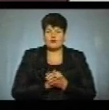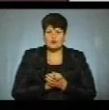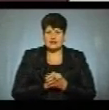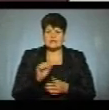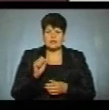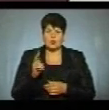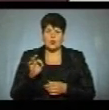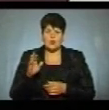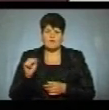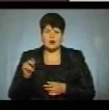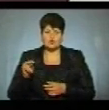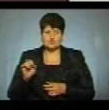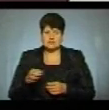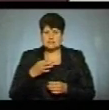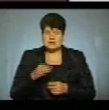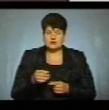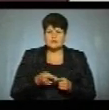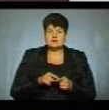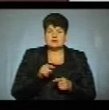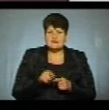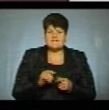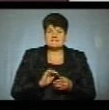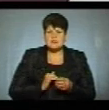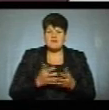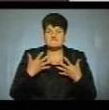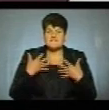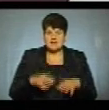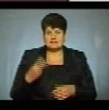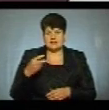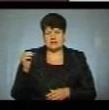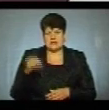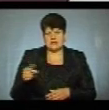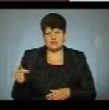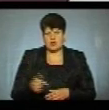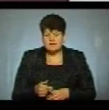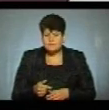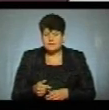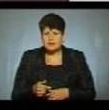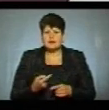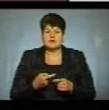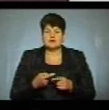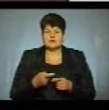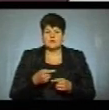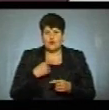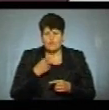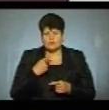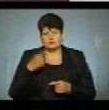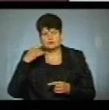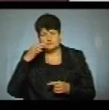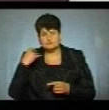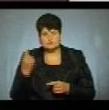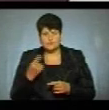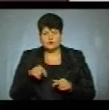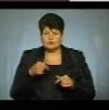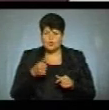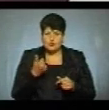розповів нашим кореспондентам, що через це фірма втратить близько 20 тисяч гривень. За словами речника Нацполіції області Сергія Крети,